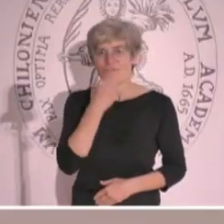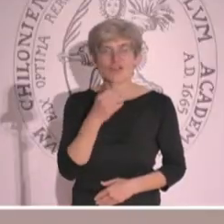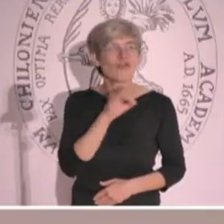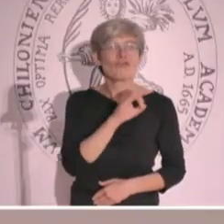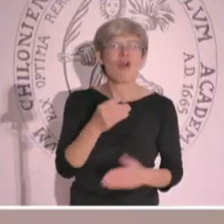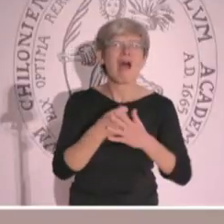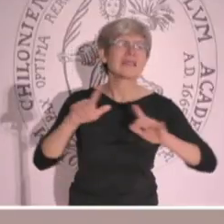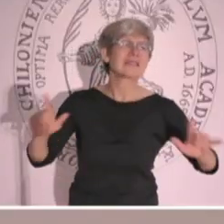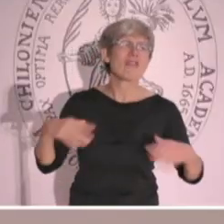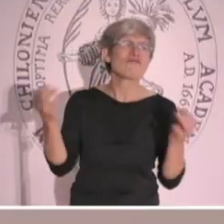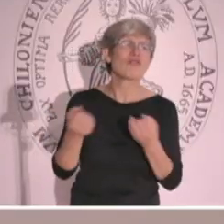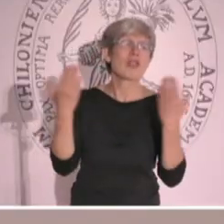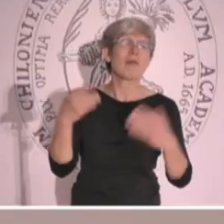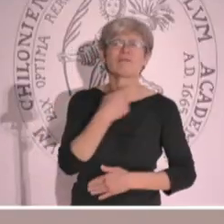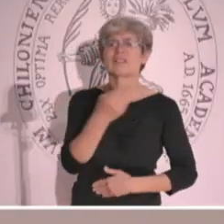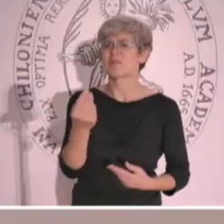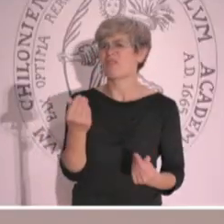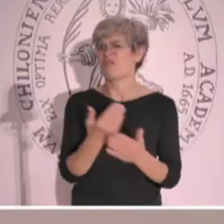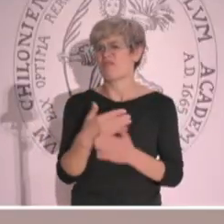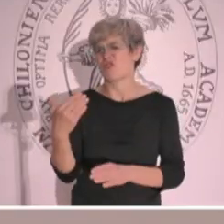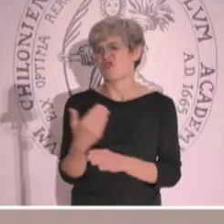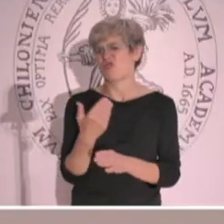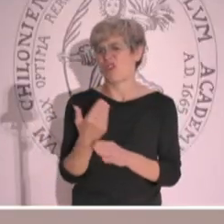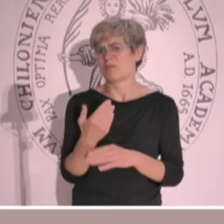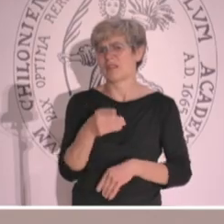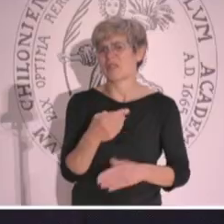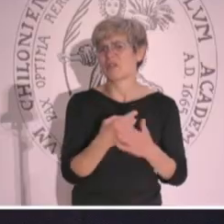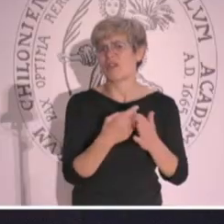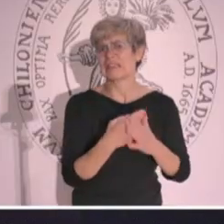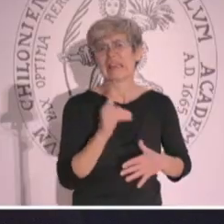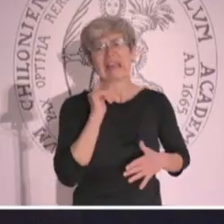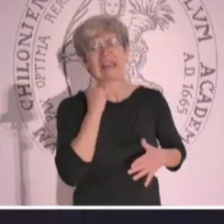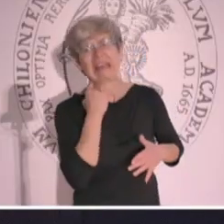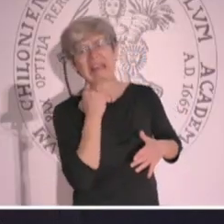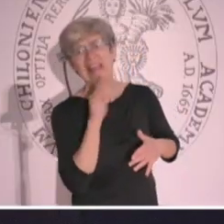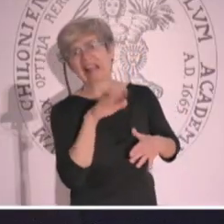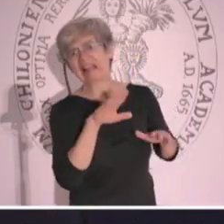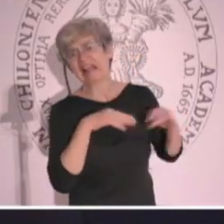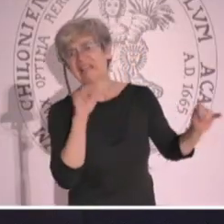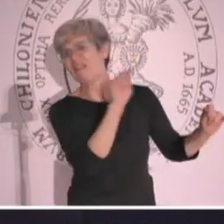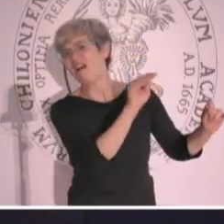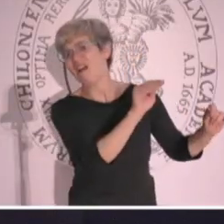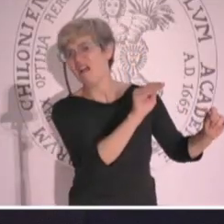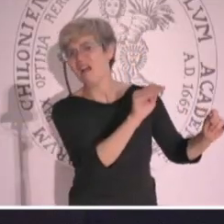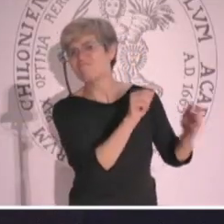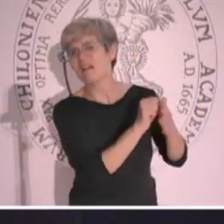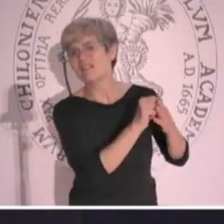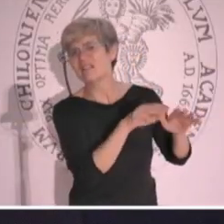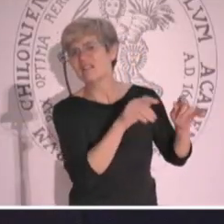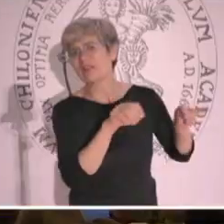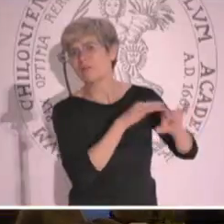in Kiel. Wenn was stört, sagen Sie es nicht den Kieler Nachrichten, sondern schicken Sie eine E-Mail an ulf.kämpfer@kiel.de. Dann versuche ich,